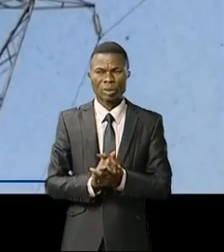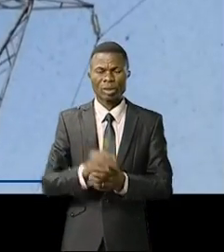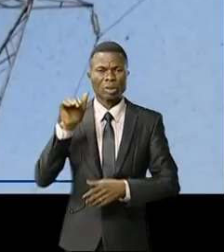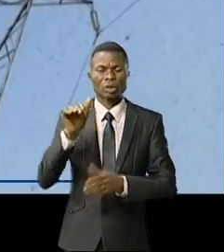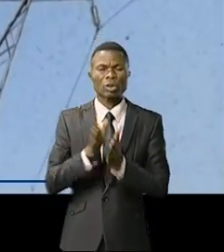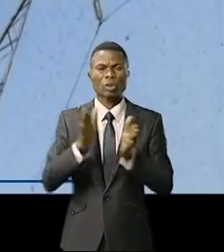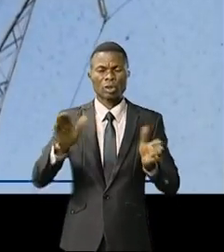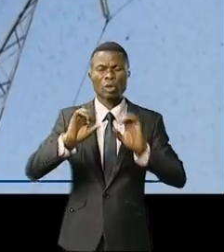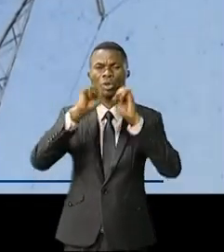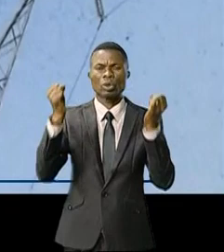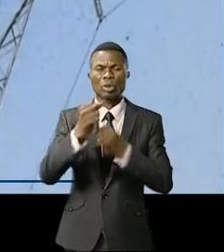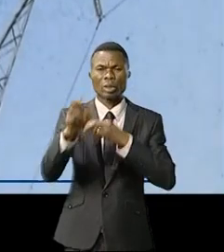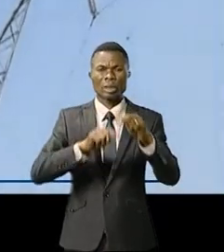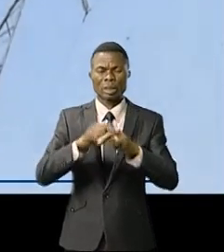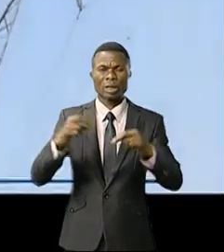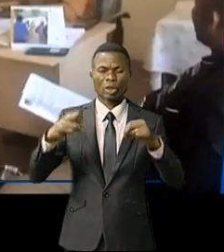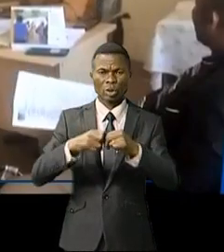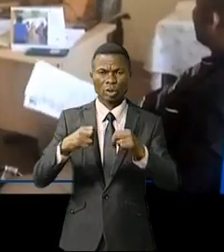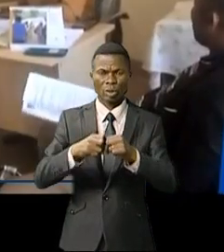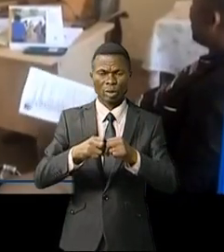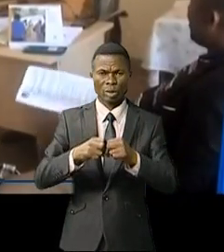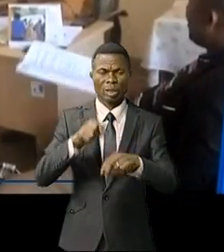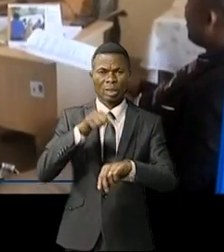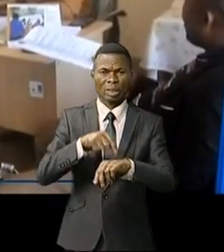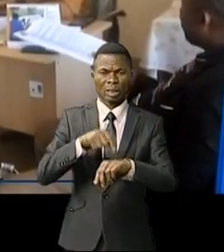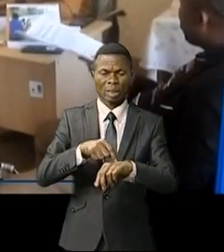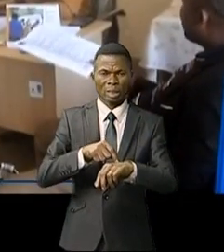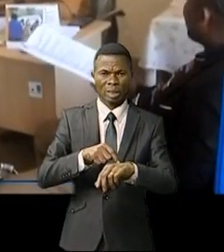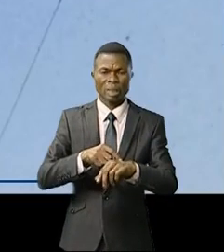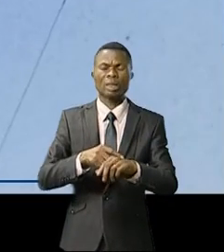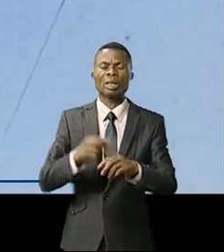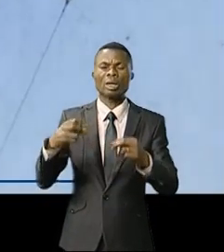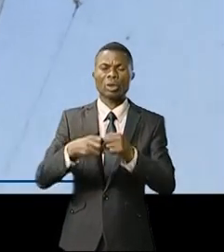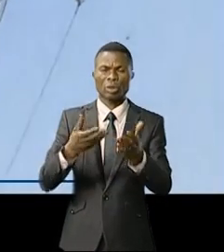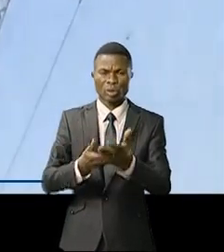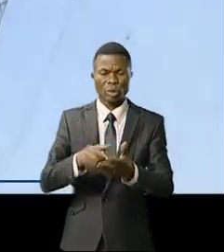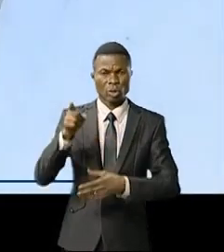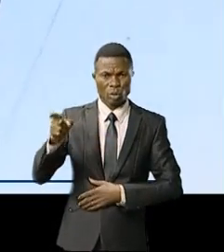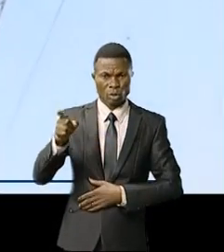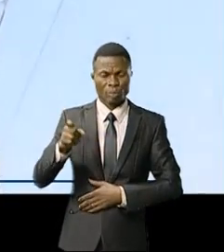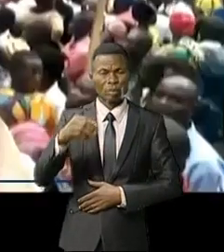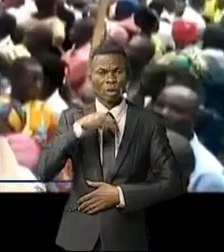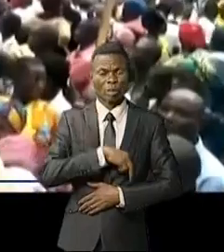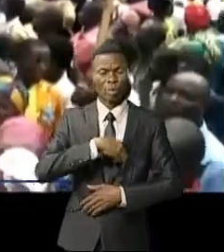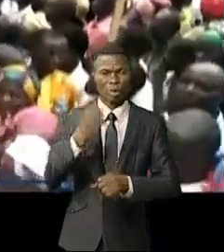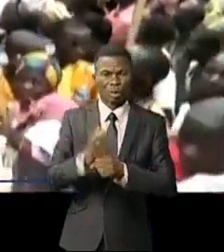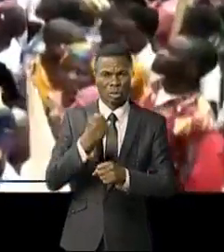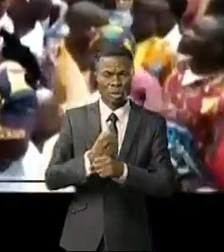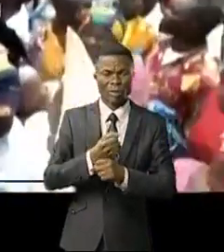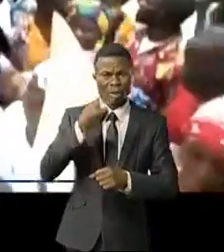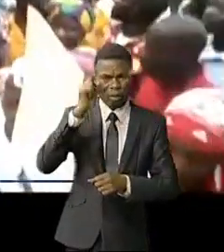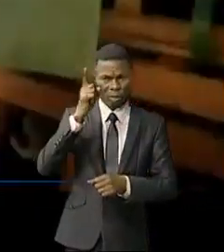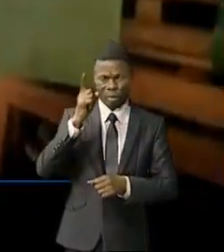général de la Société nationale d'électricité, en date d'ici octobre courant. Ces derniers auront comme mission notamment le recrutement